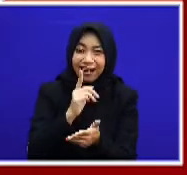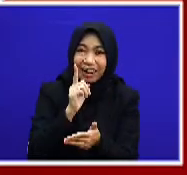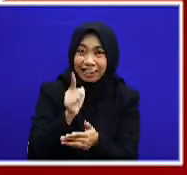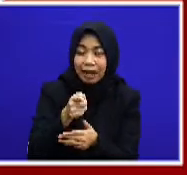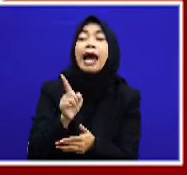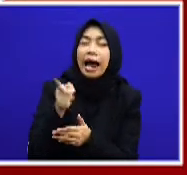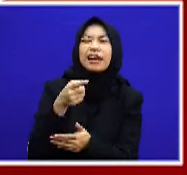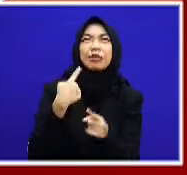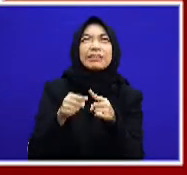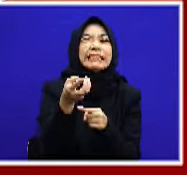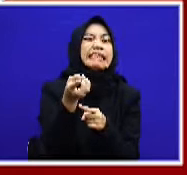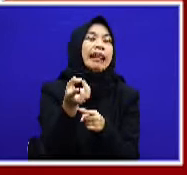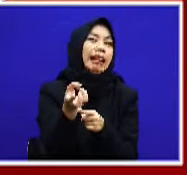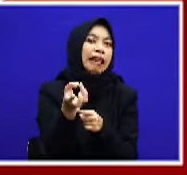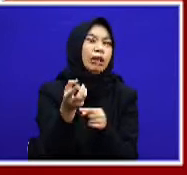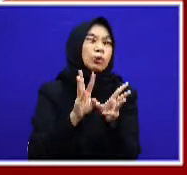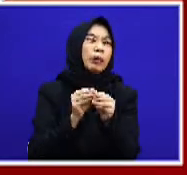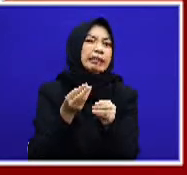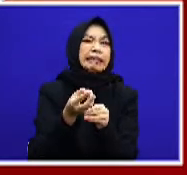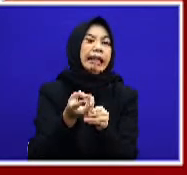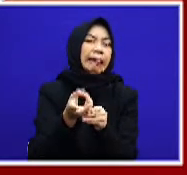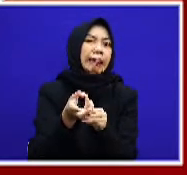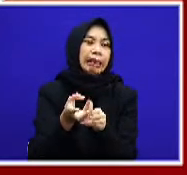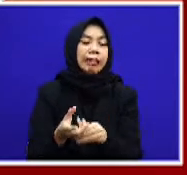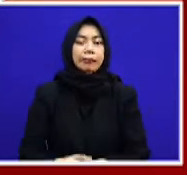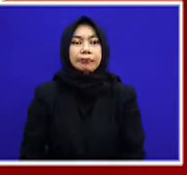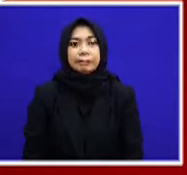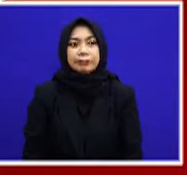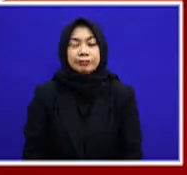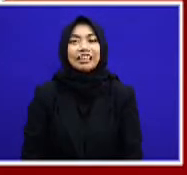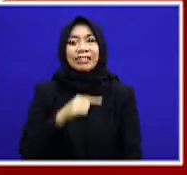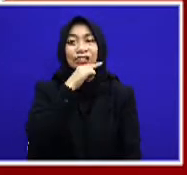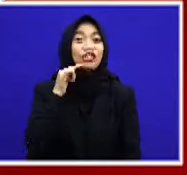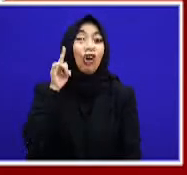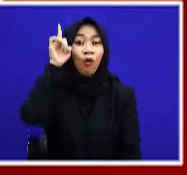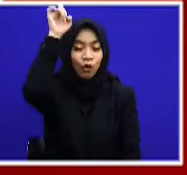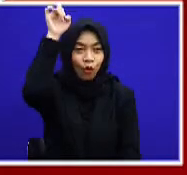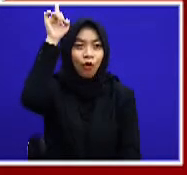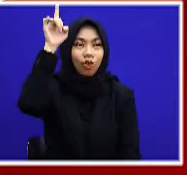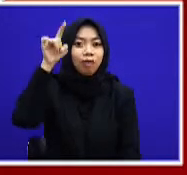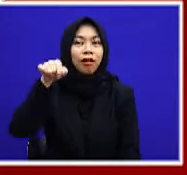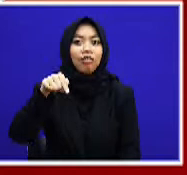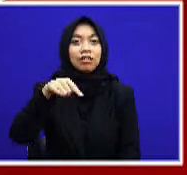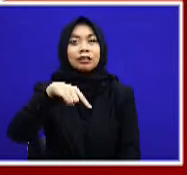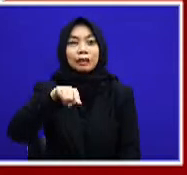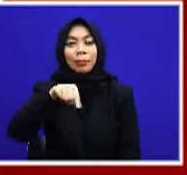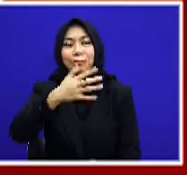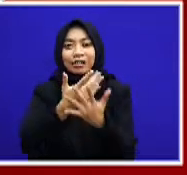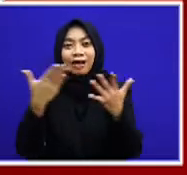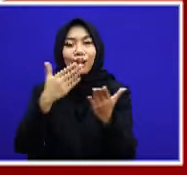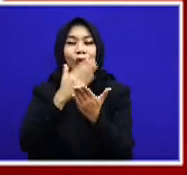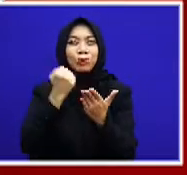Jadi pelanggaran-pelanggaran yang menyangkut protokoler kesehatan itu insya Allah jarang kita temui, karena